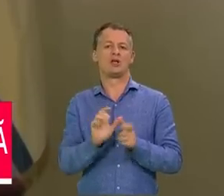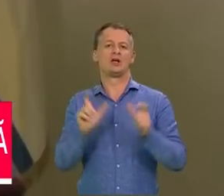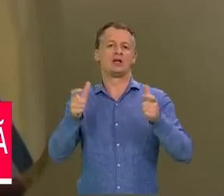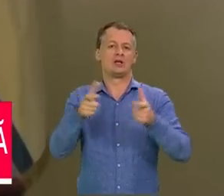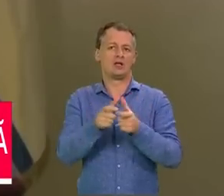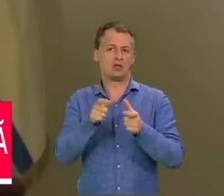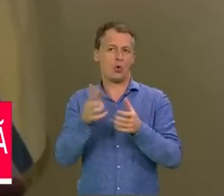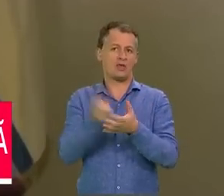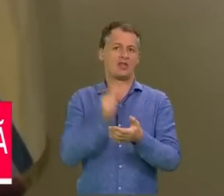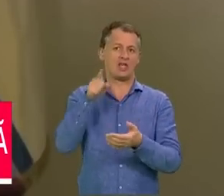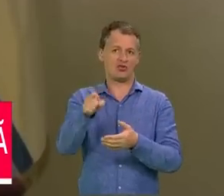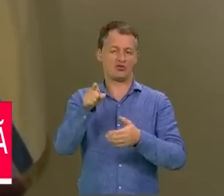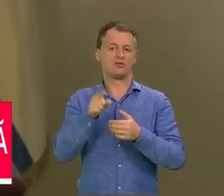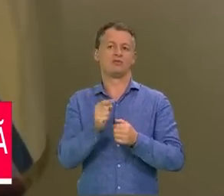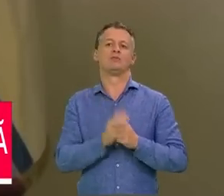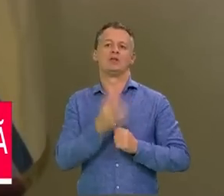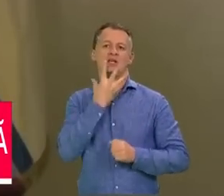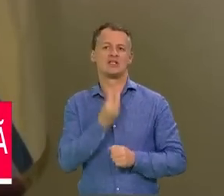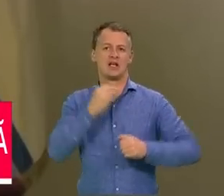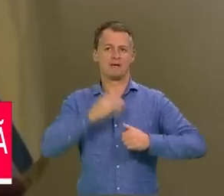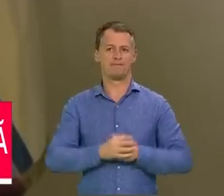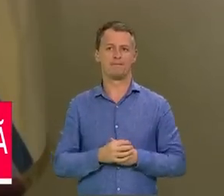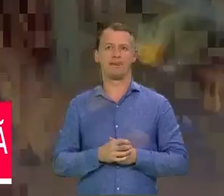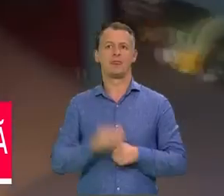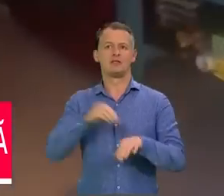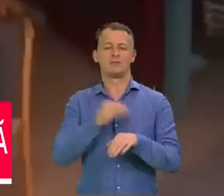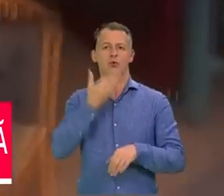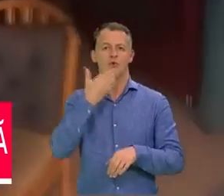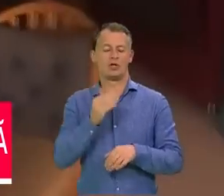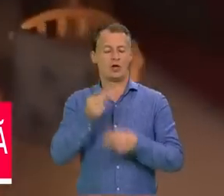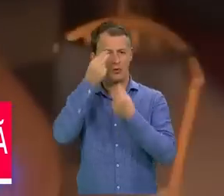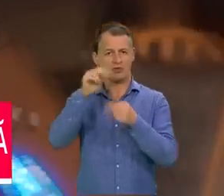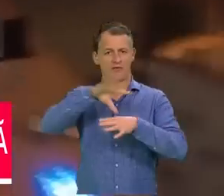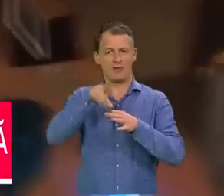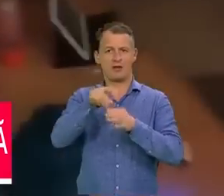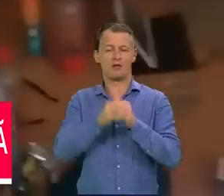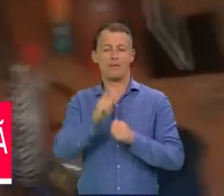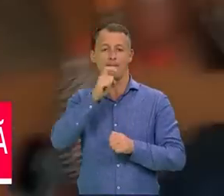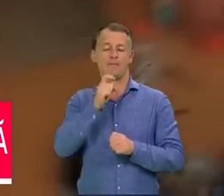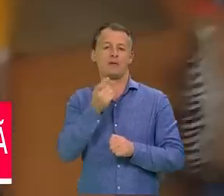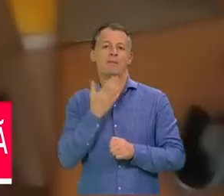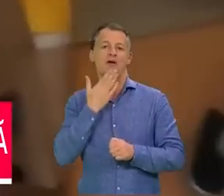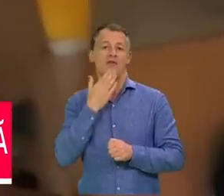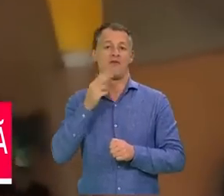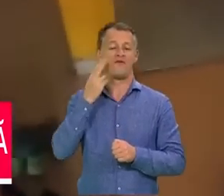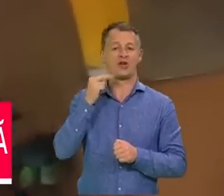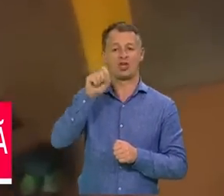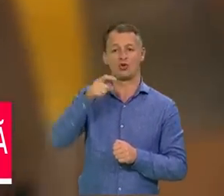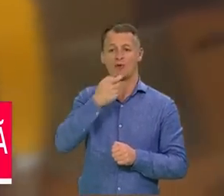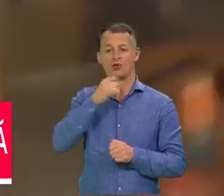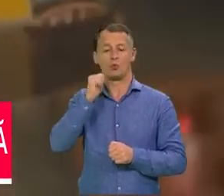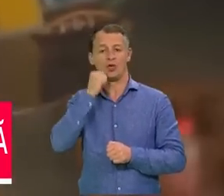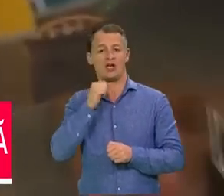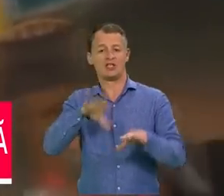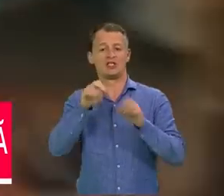חטופים. אנחנו כואבים את כאב המשפחות ומחבקים אותם. Din păcate, însă, o fată de 12 ani și bunica ei au fost găsite